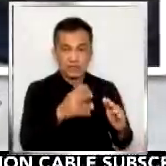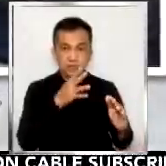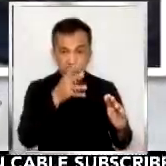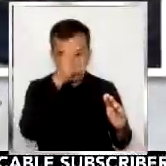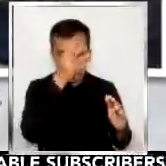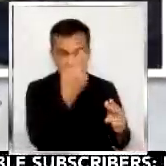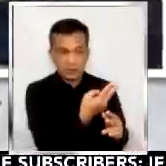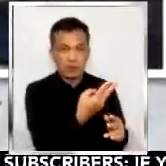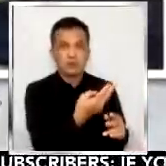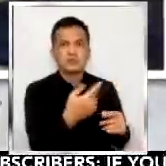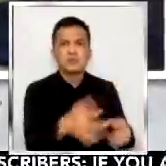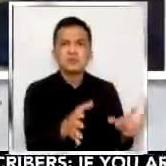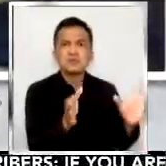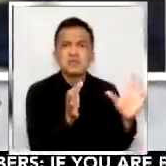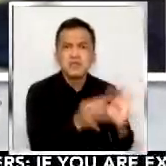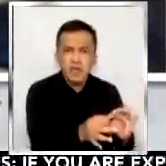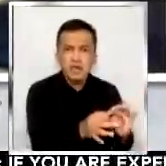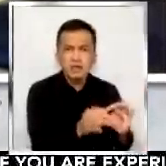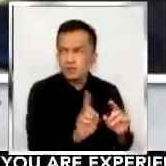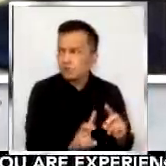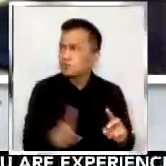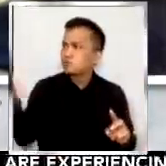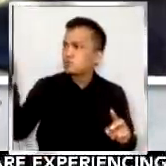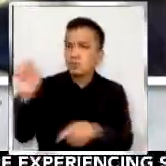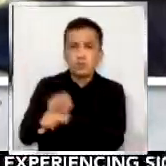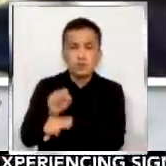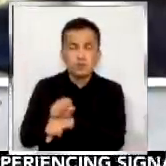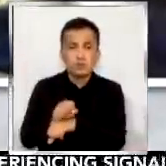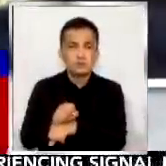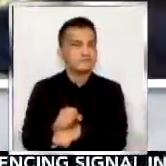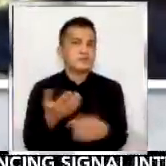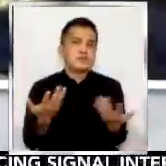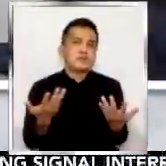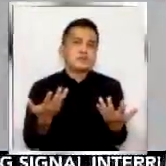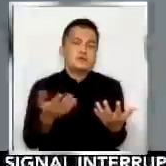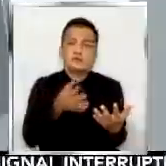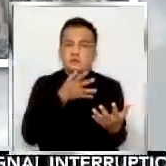ikinandado ito para magtrabaho. Wala pang pahayag ang mga magulang nila.